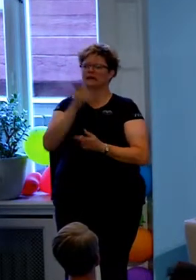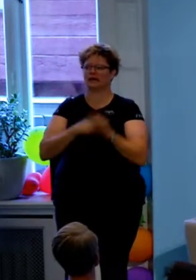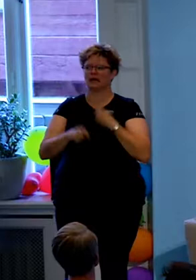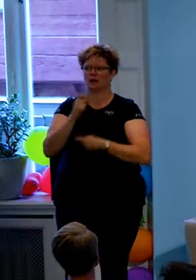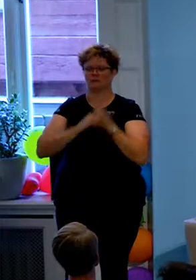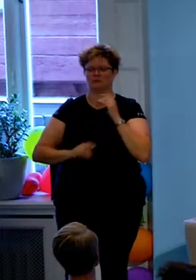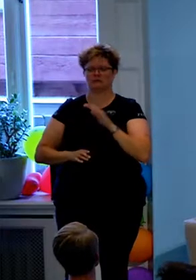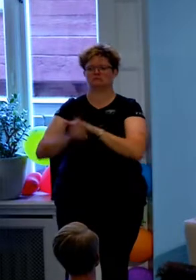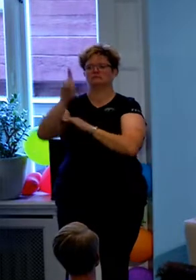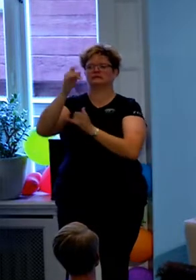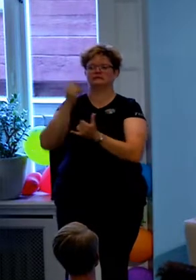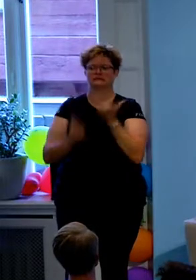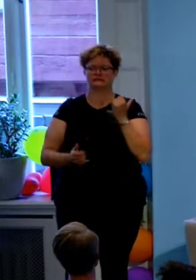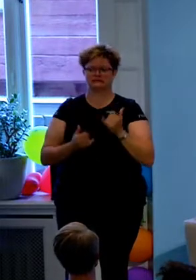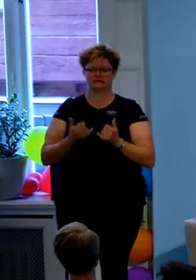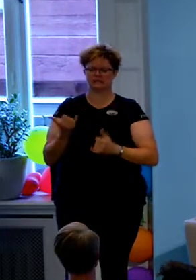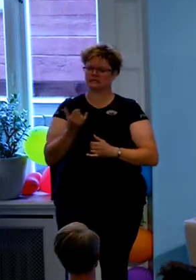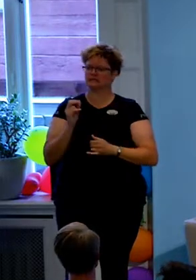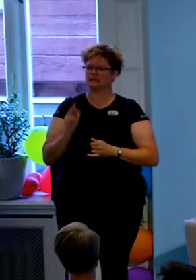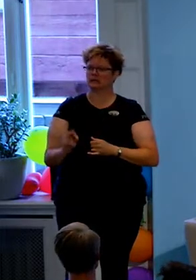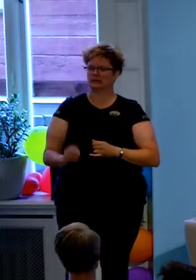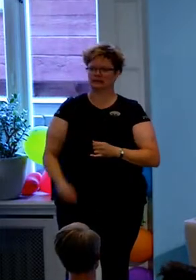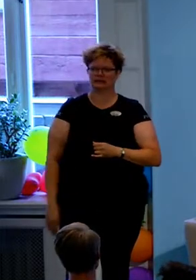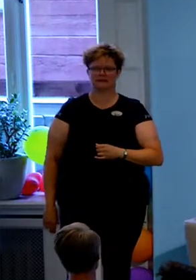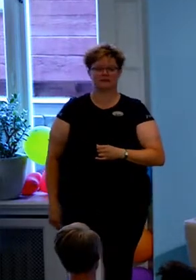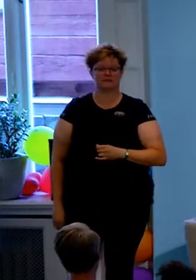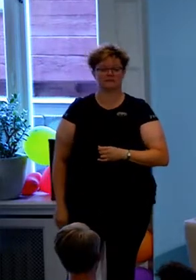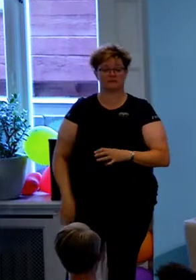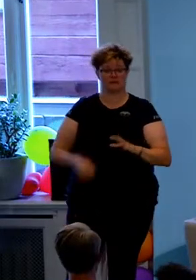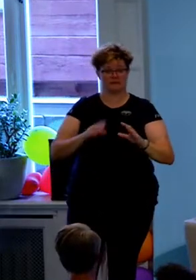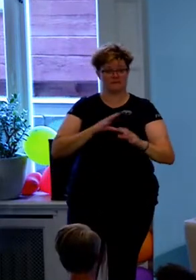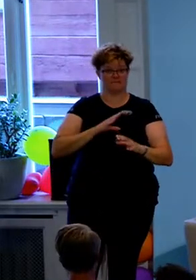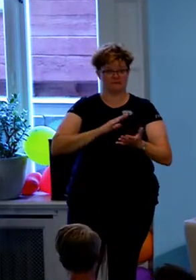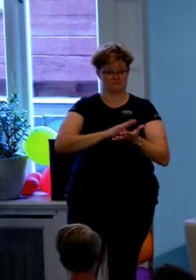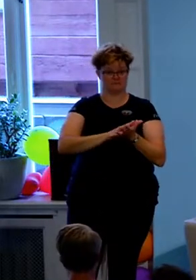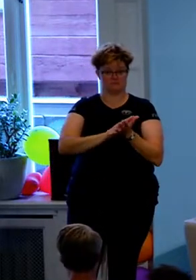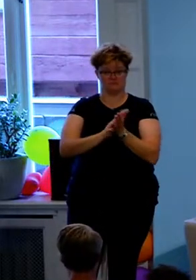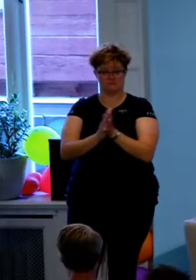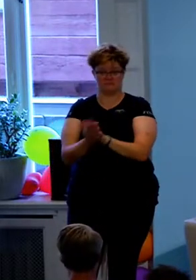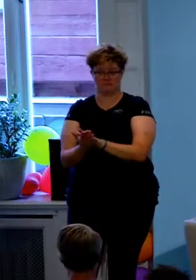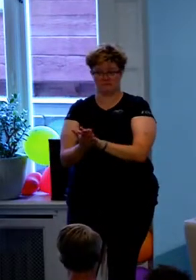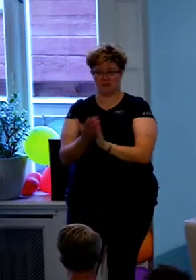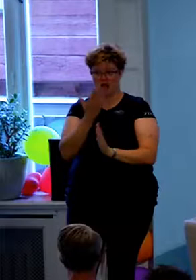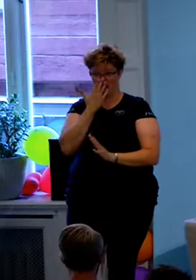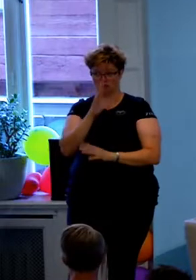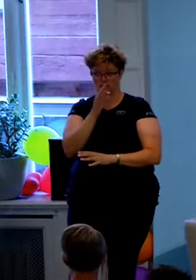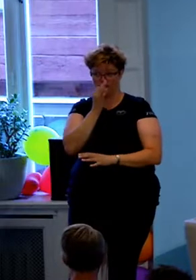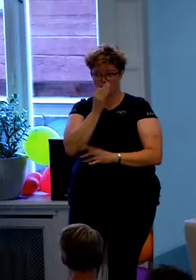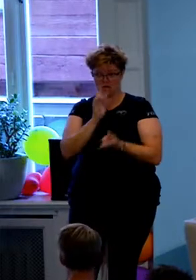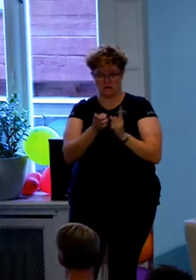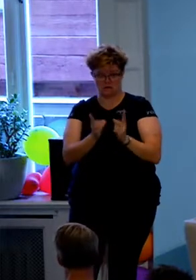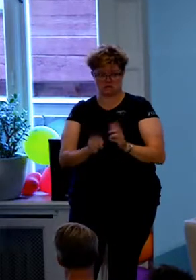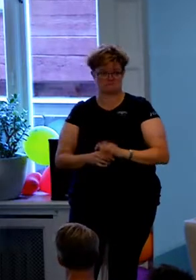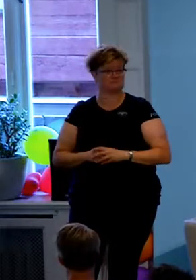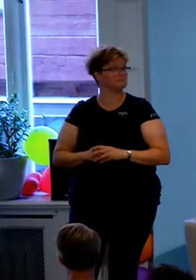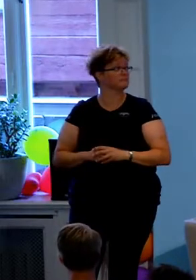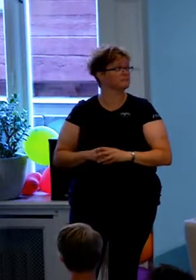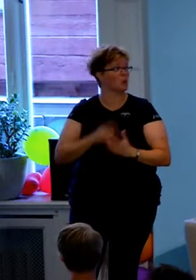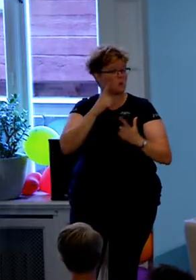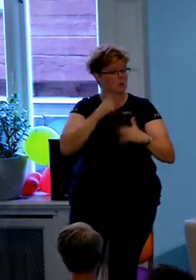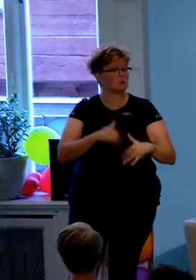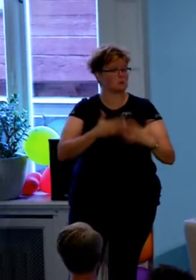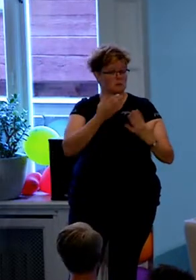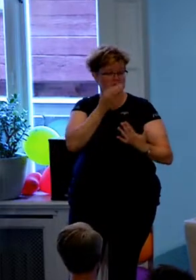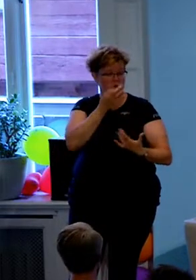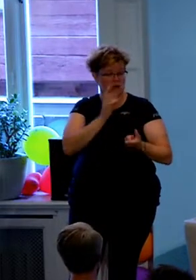ekonomin som har skjutit upp de senaste 10 åren. Och här är ju en transformation inbillad, kanske en inställningsfråga och en